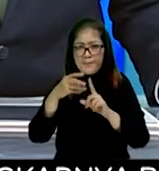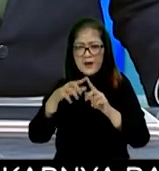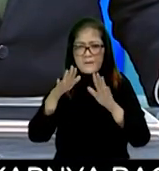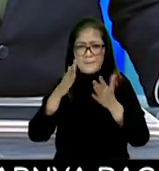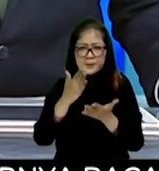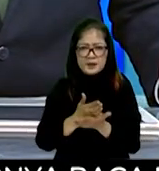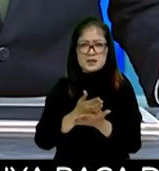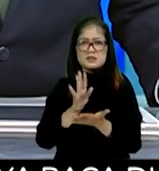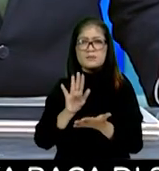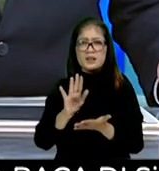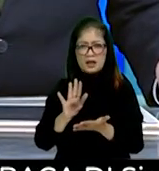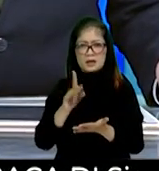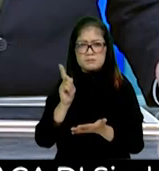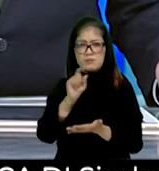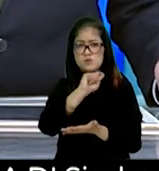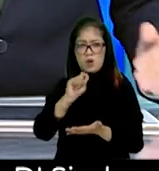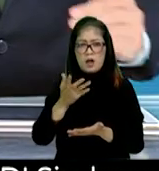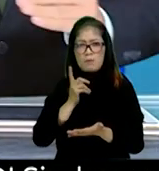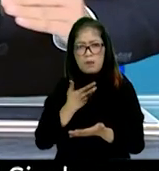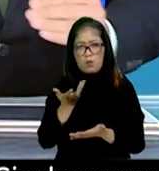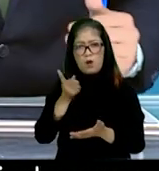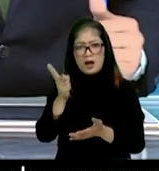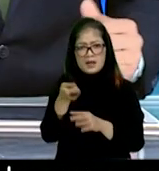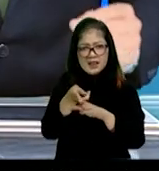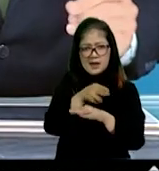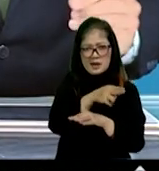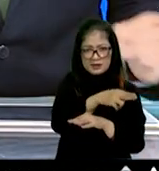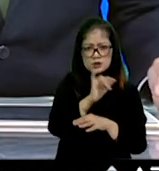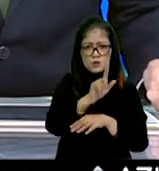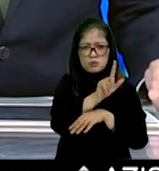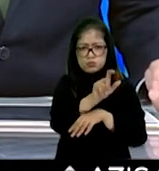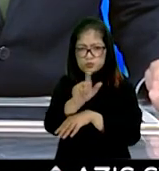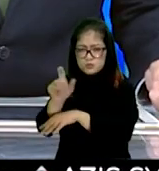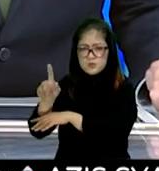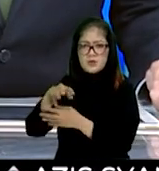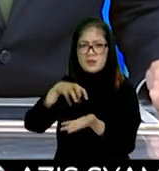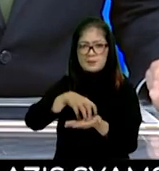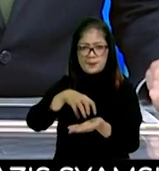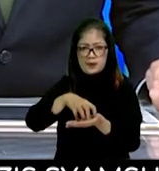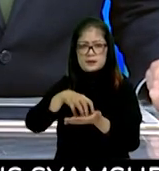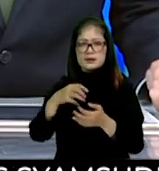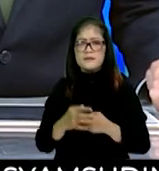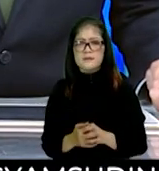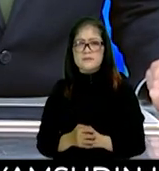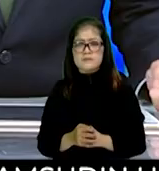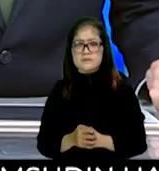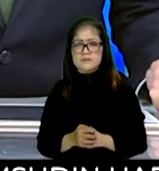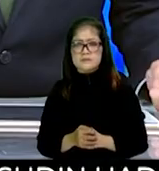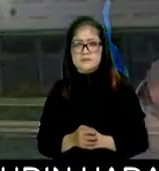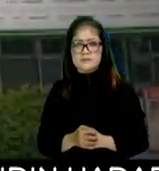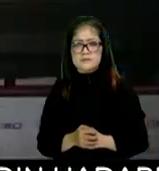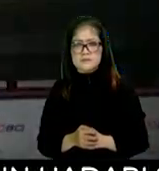sementara selama dihentikan pihak sekolah akan melakukan pressing dan disinfeksi area sekolah